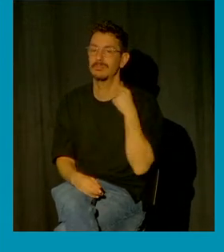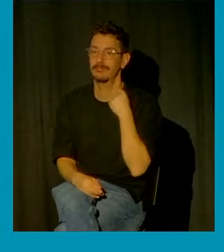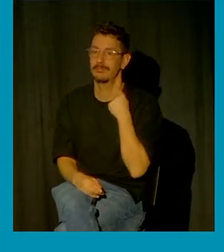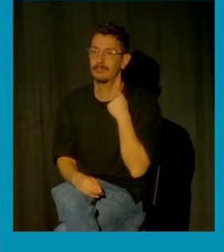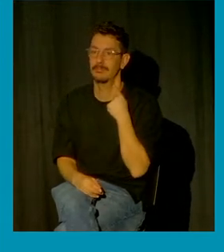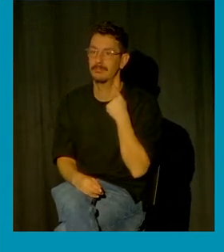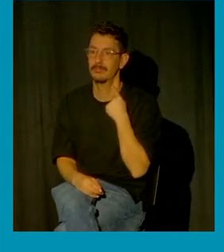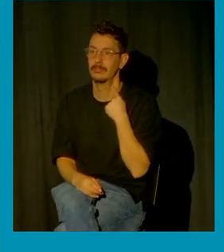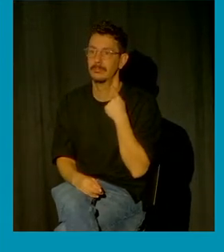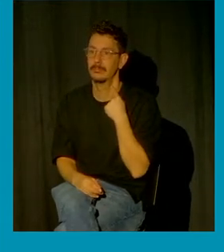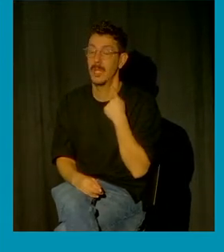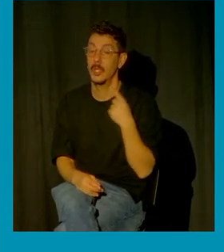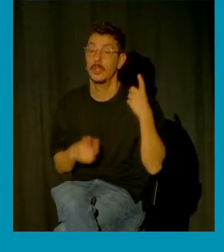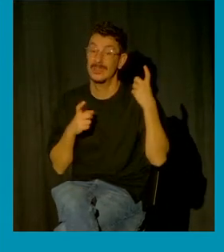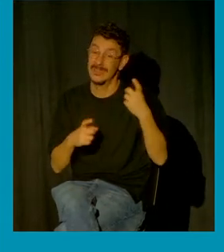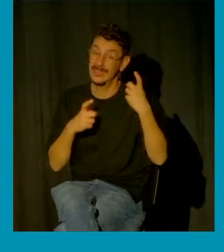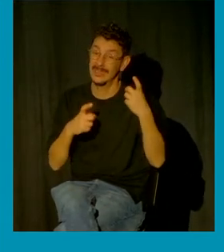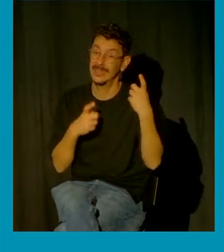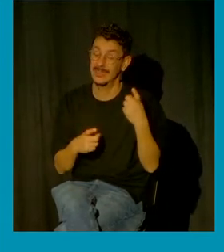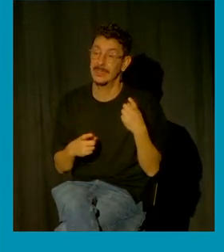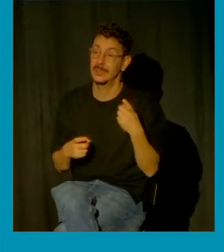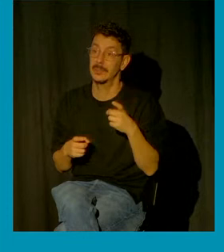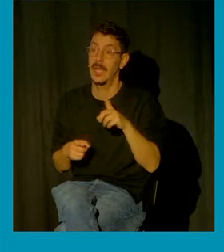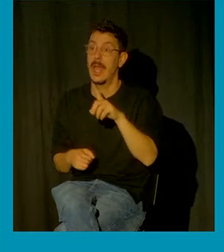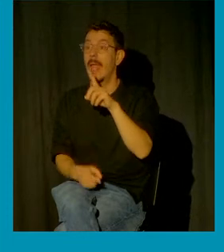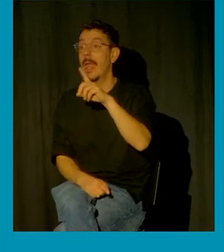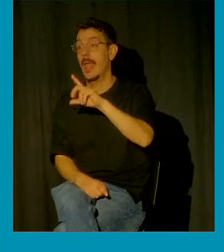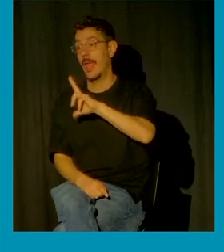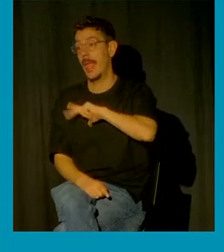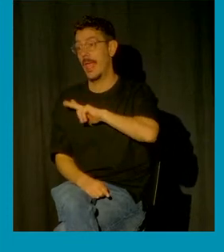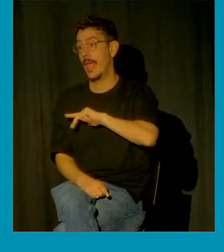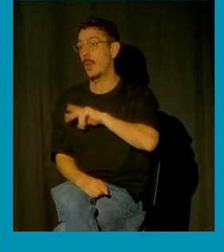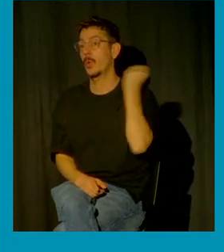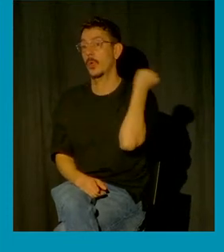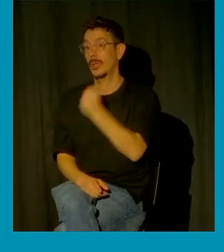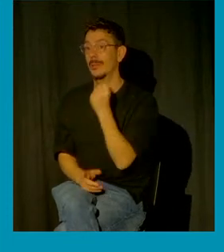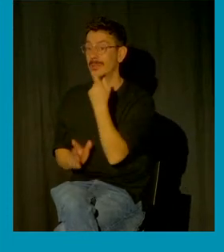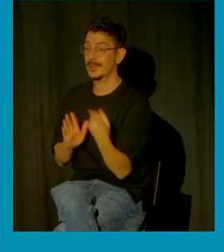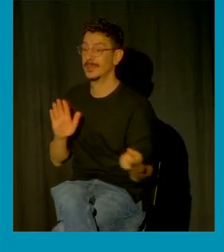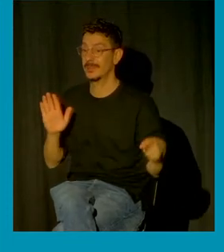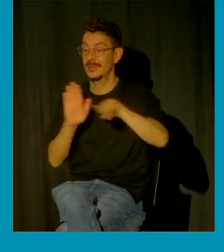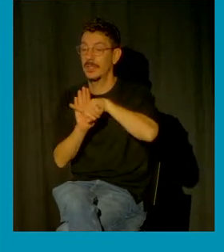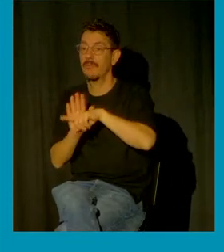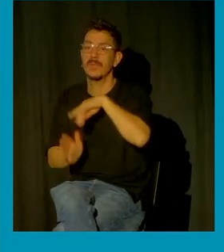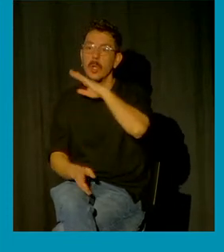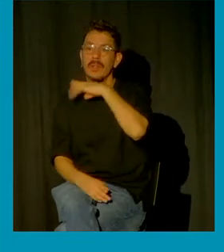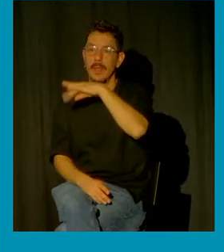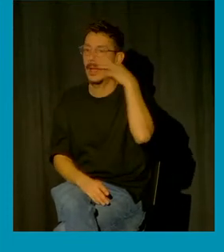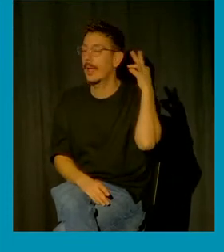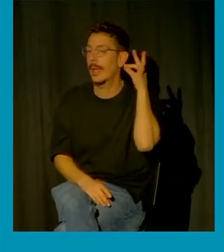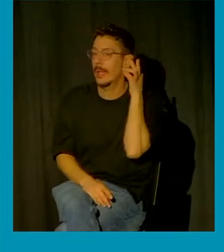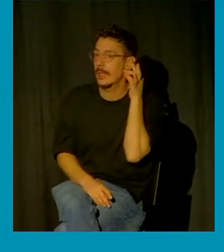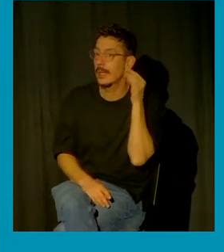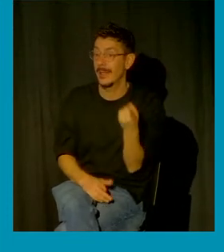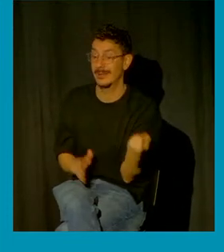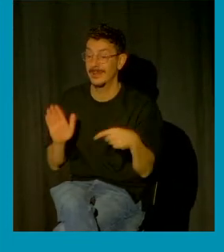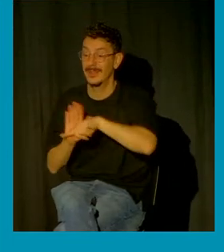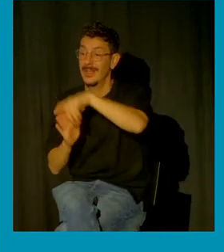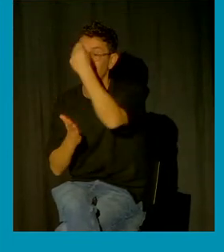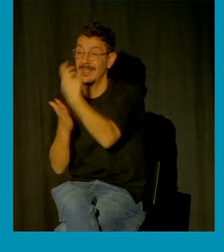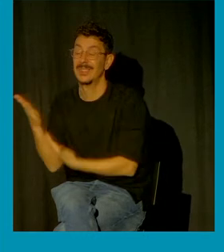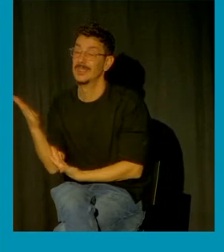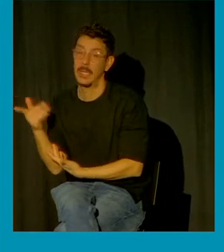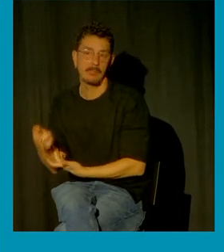fracàs en incloure en el llistat d'eurocrims les violències de gènere les violències masclistes en aquest llistat